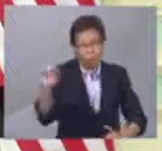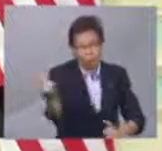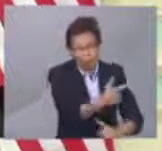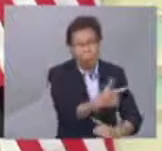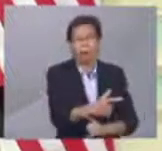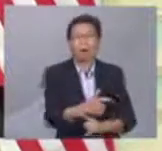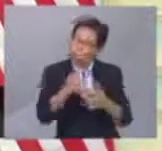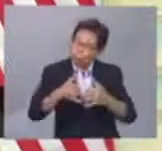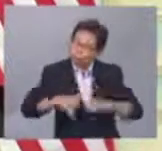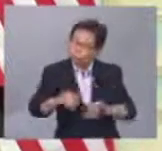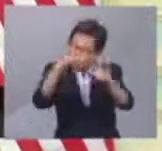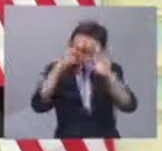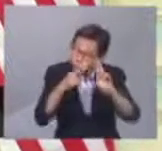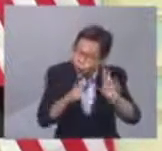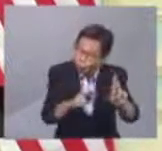arahan PKP,